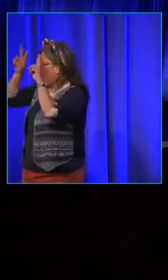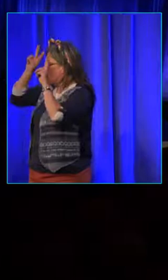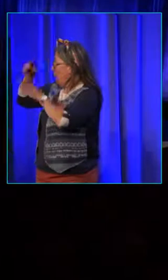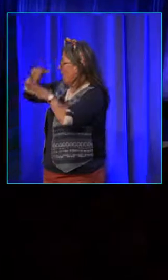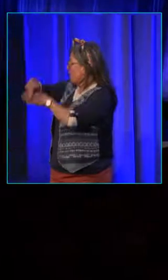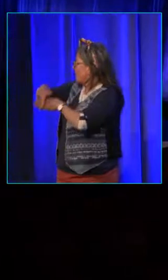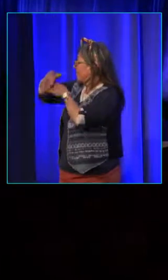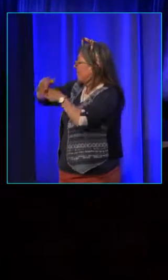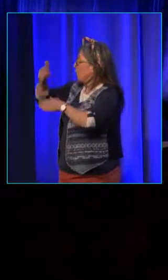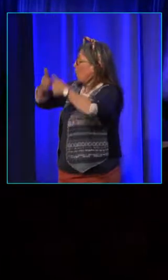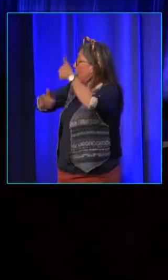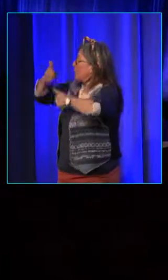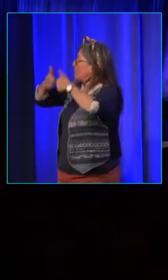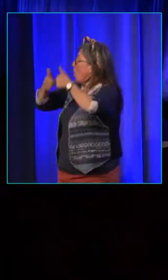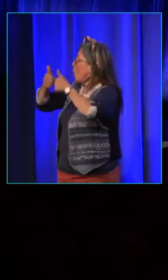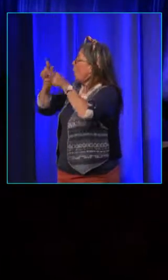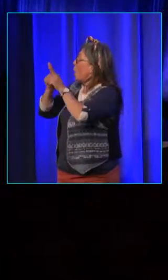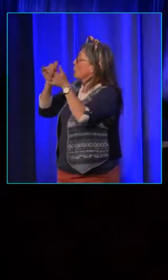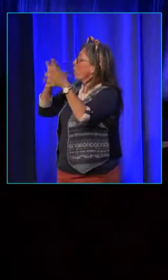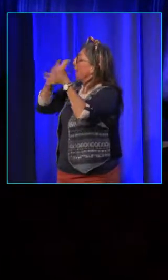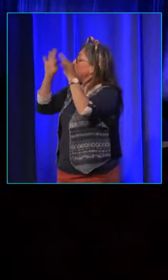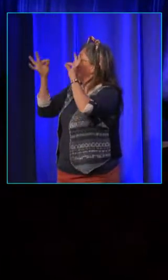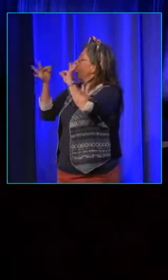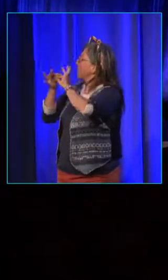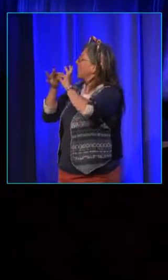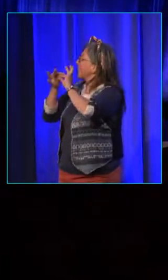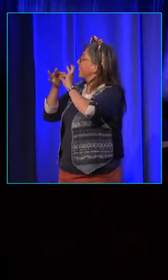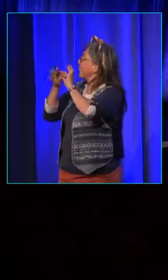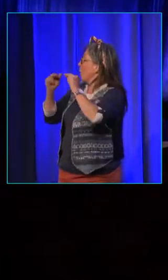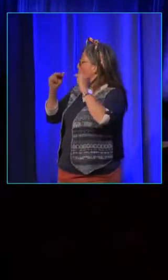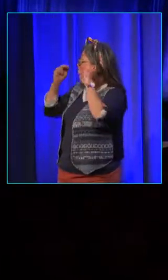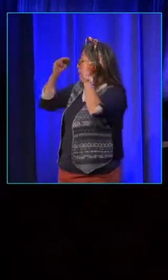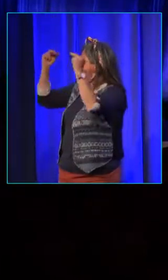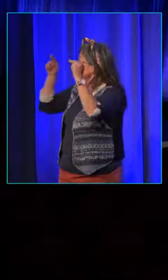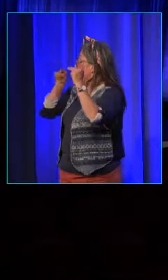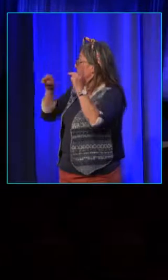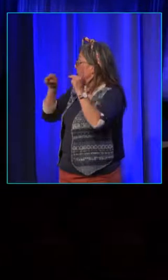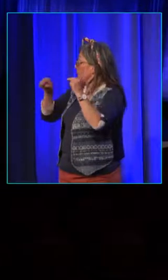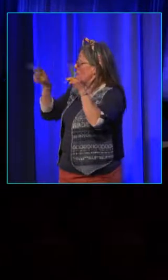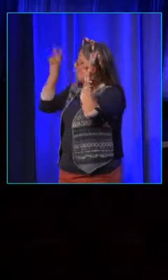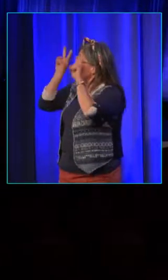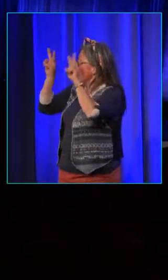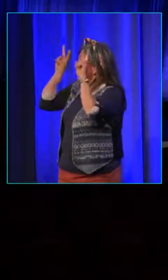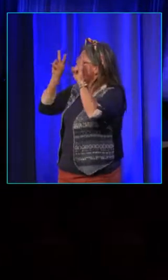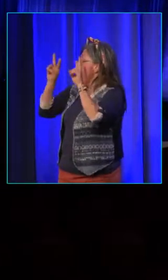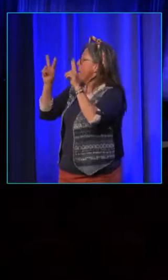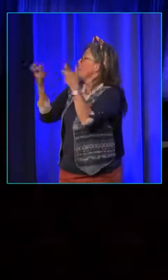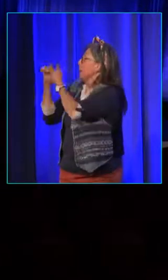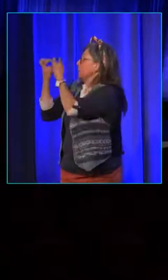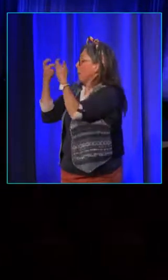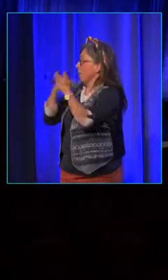Alors, j'avais une question par rapport à vos recherches. Est-ce que vous avez fait des recherches sur l'équitation pour, avec des athlètes